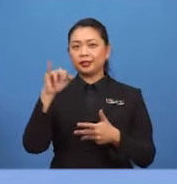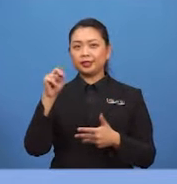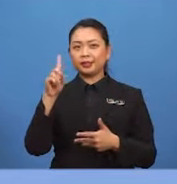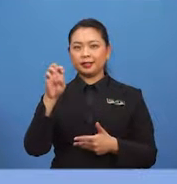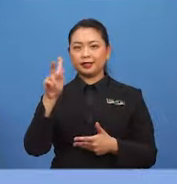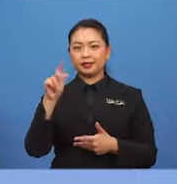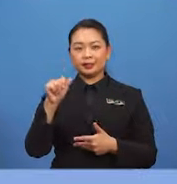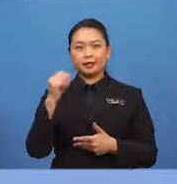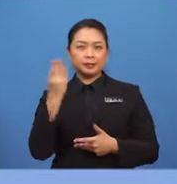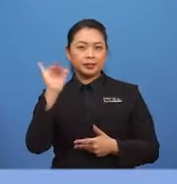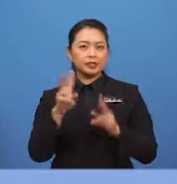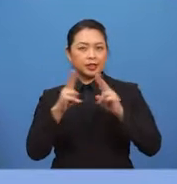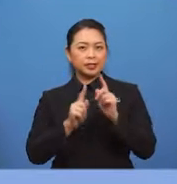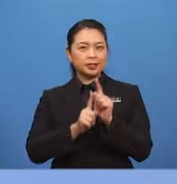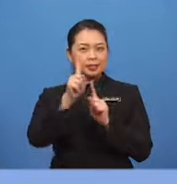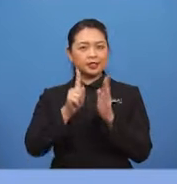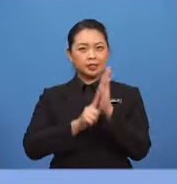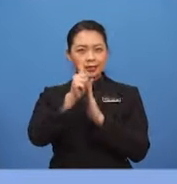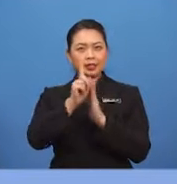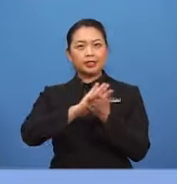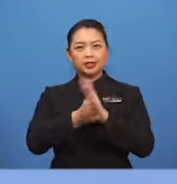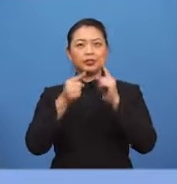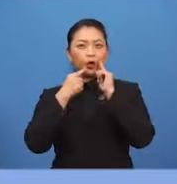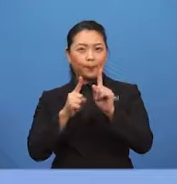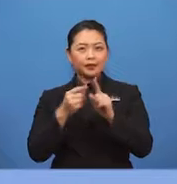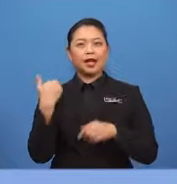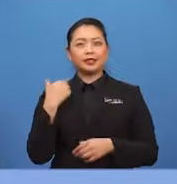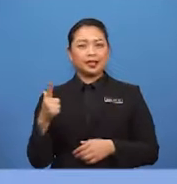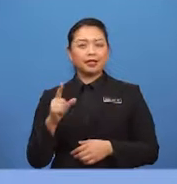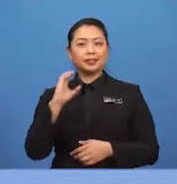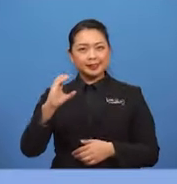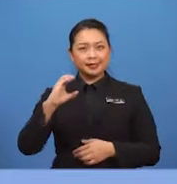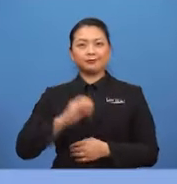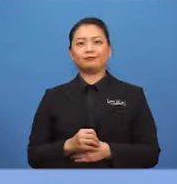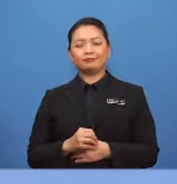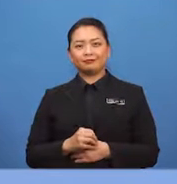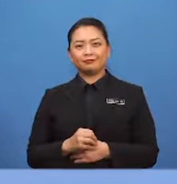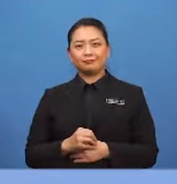yang sangat tinggi. Oleh itu, jawapannya ialah C.